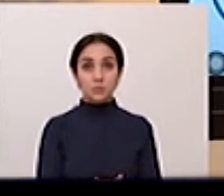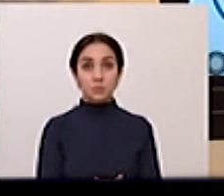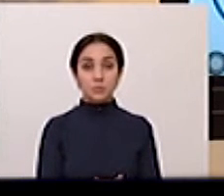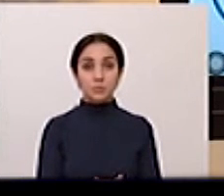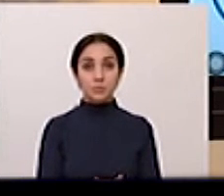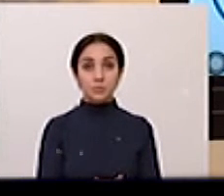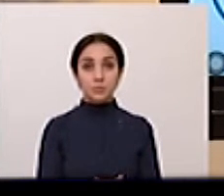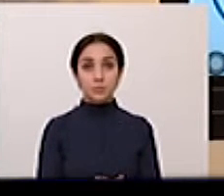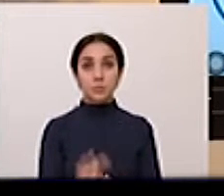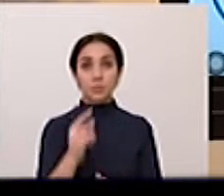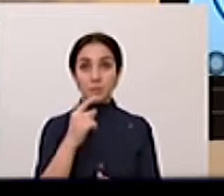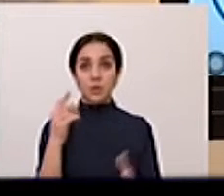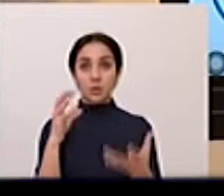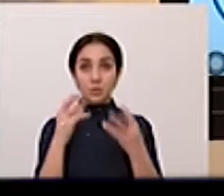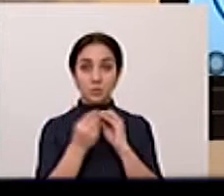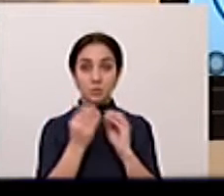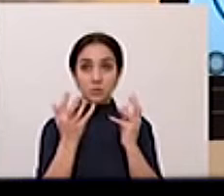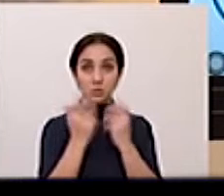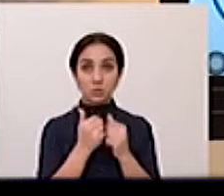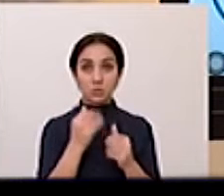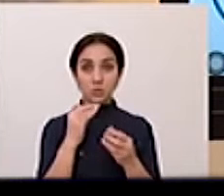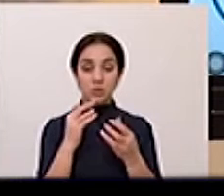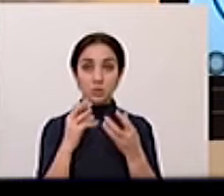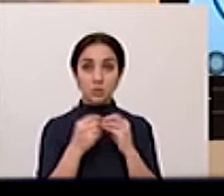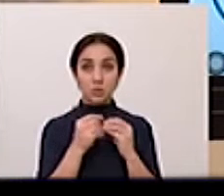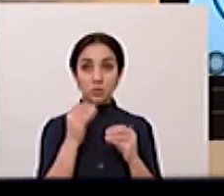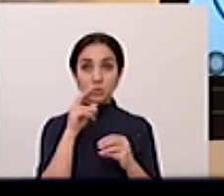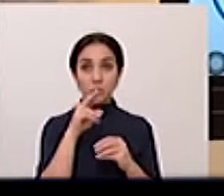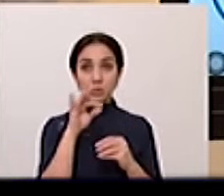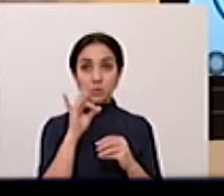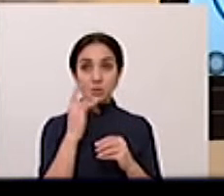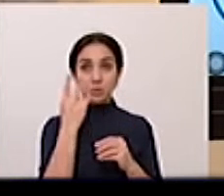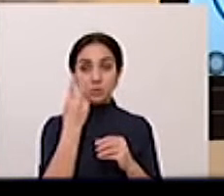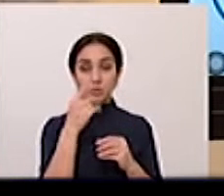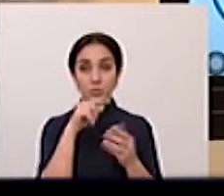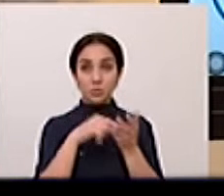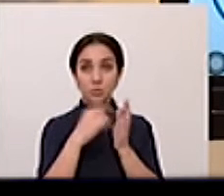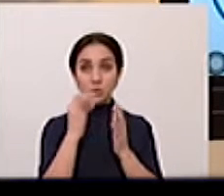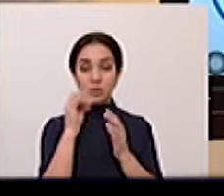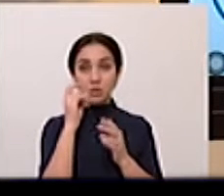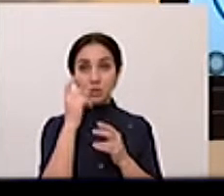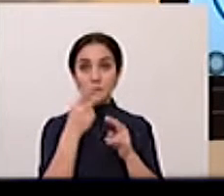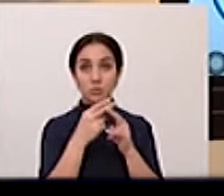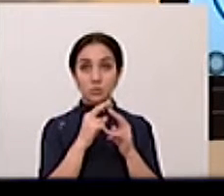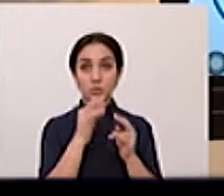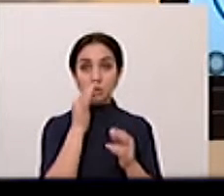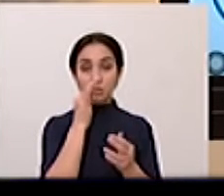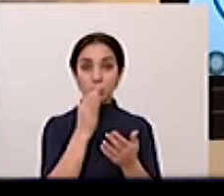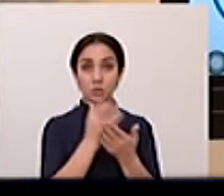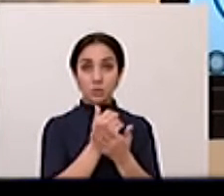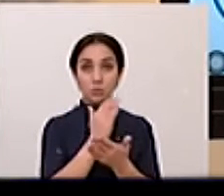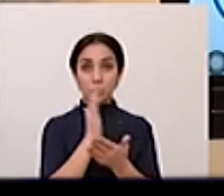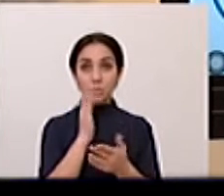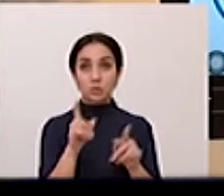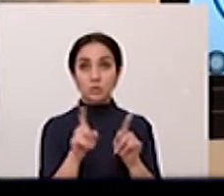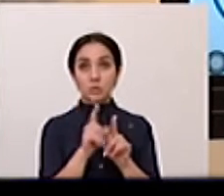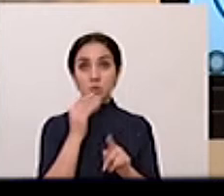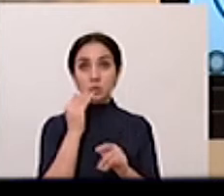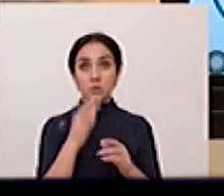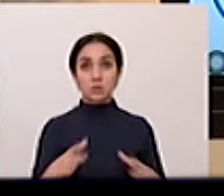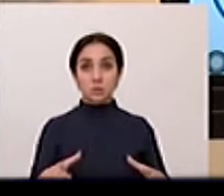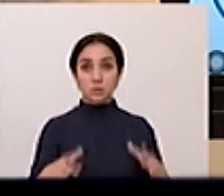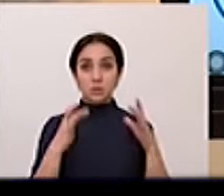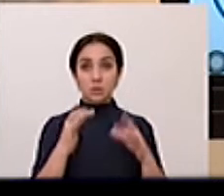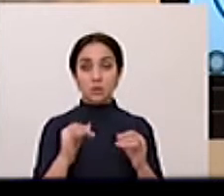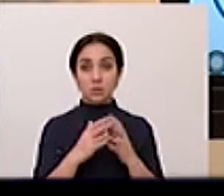Va ayirmani hisoblash natijasida pi r kvadrat h ifodaga ega bo'lamiz. Demak,